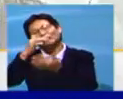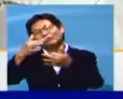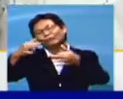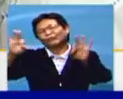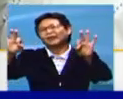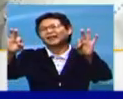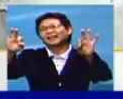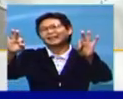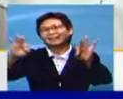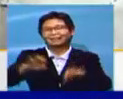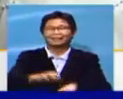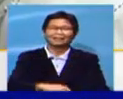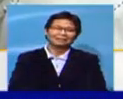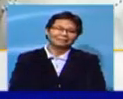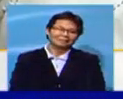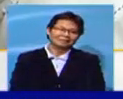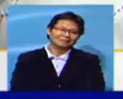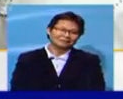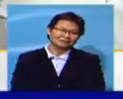sebarang